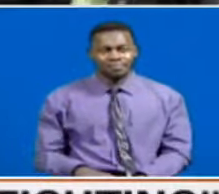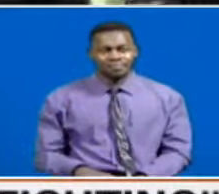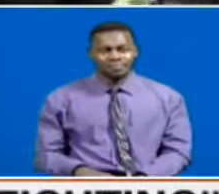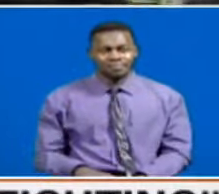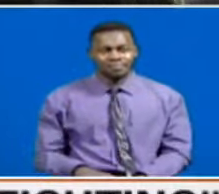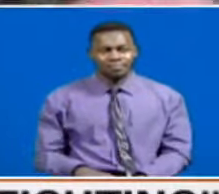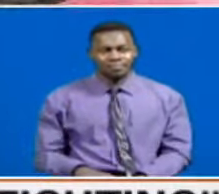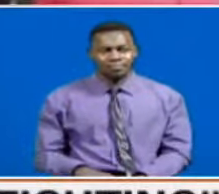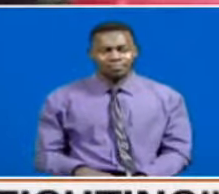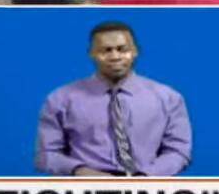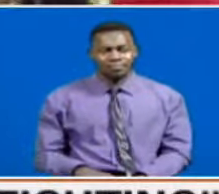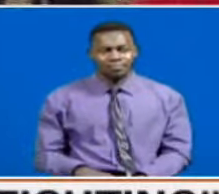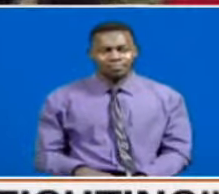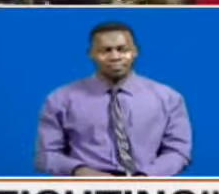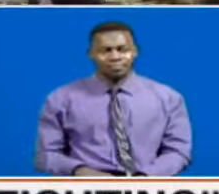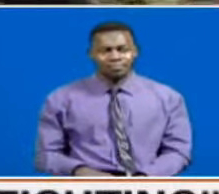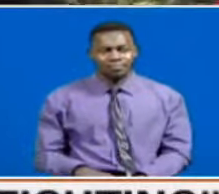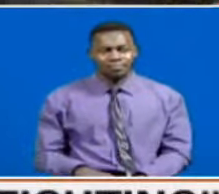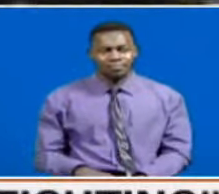Inasio.